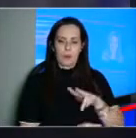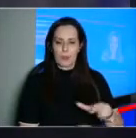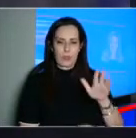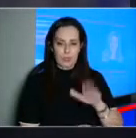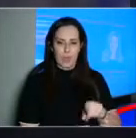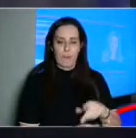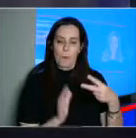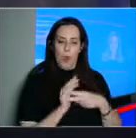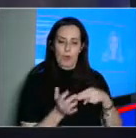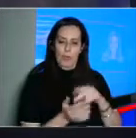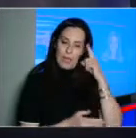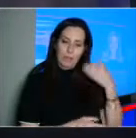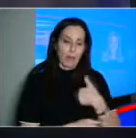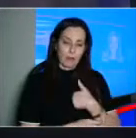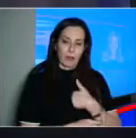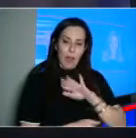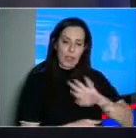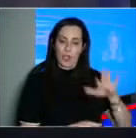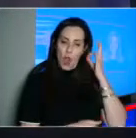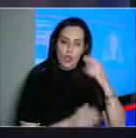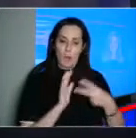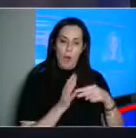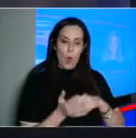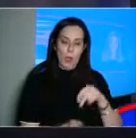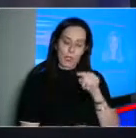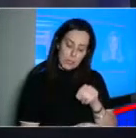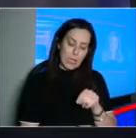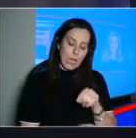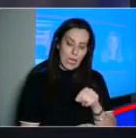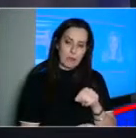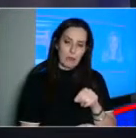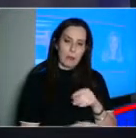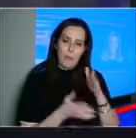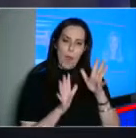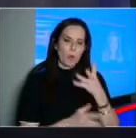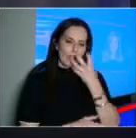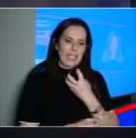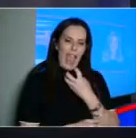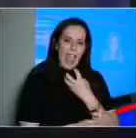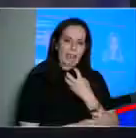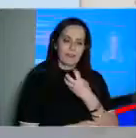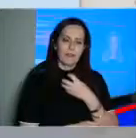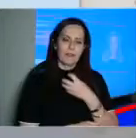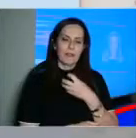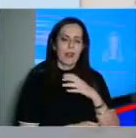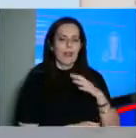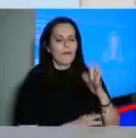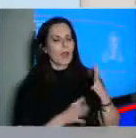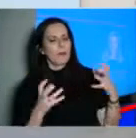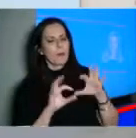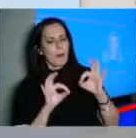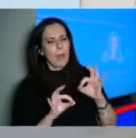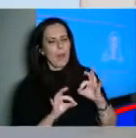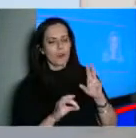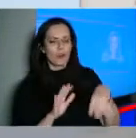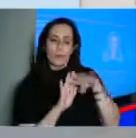גם פוליטיקה בעיניי, להדיר נשים מהפוליטיקה זה מאוד מצער. וכמה מפלגות באמת שמות על